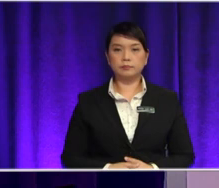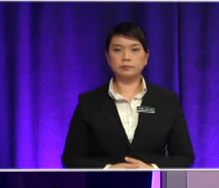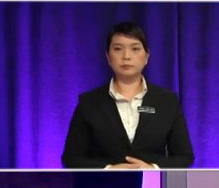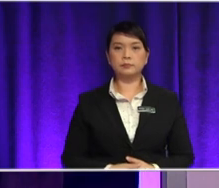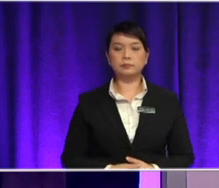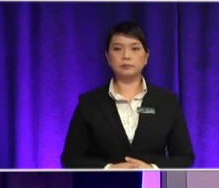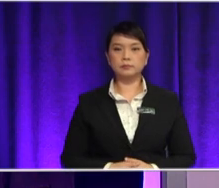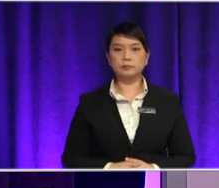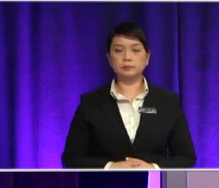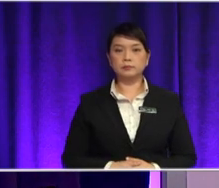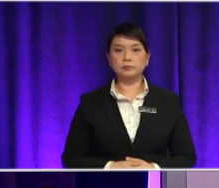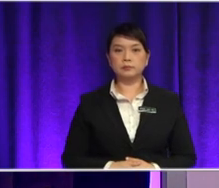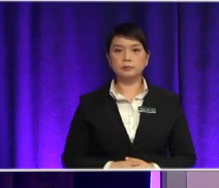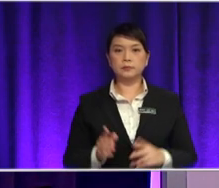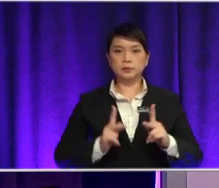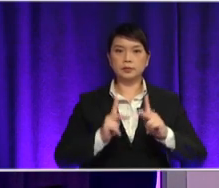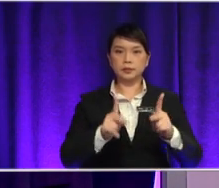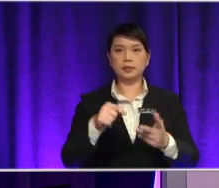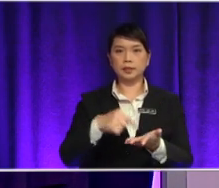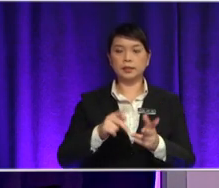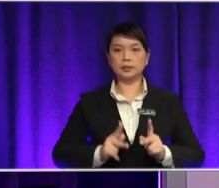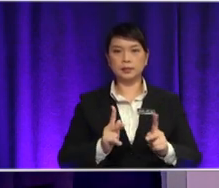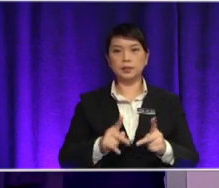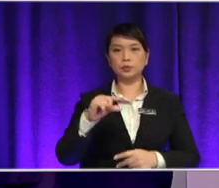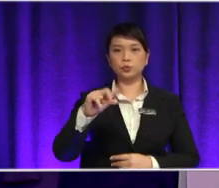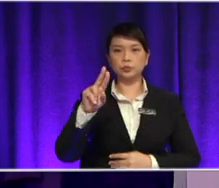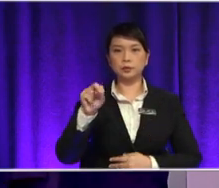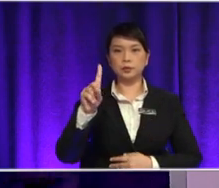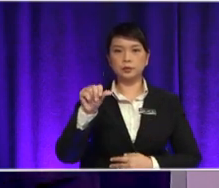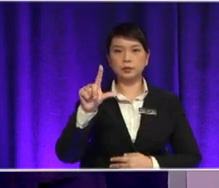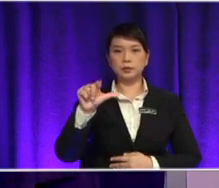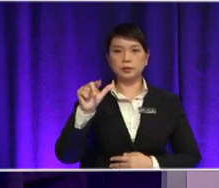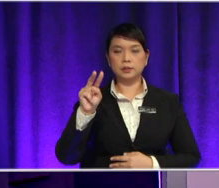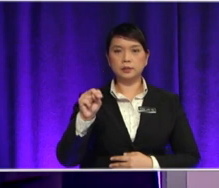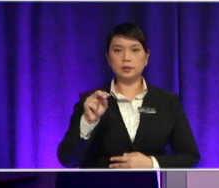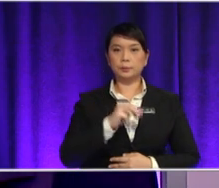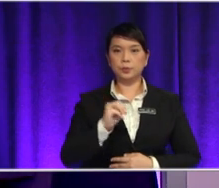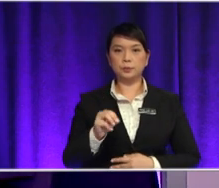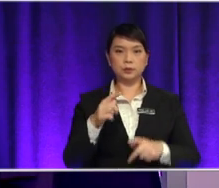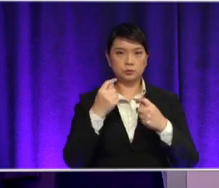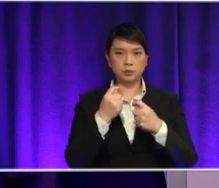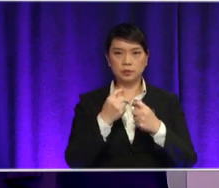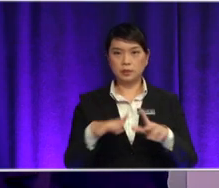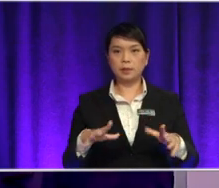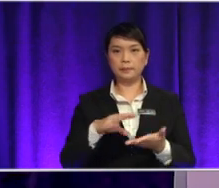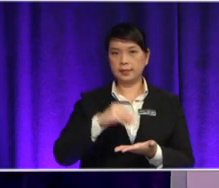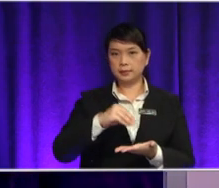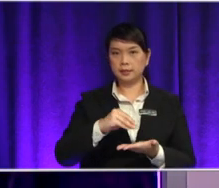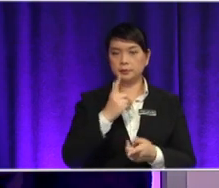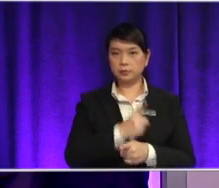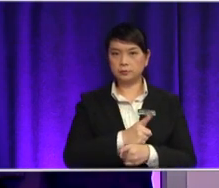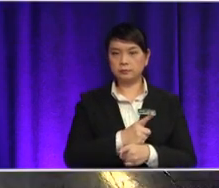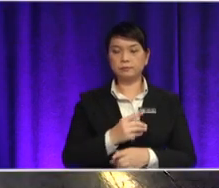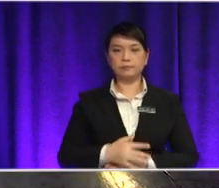dinamakan adalah kaedah gundalan. Gundalan. Okay? Gundalan. Di mana murid dah pun belajar Nisa sebenarnya. Dia ada